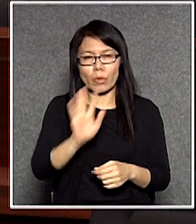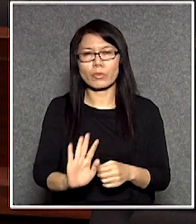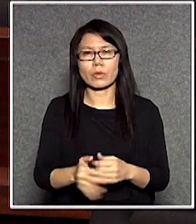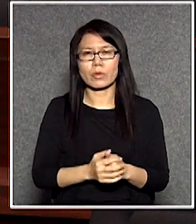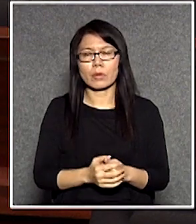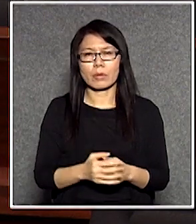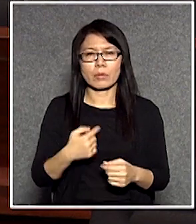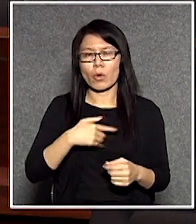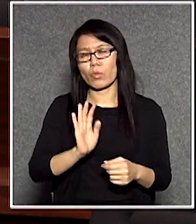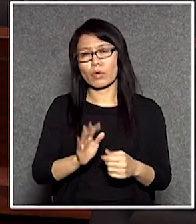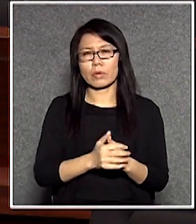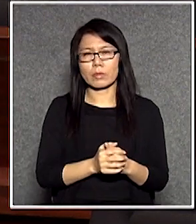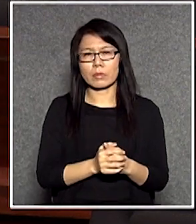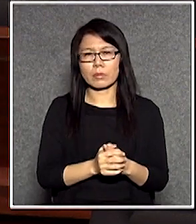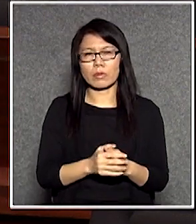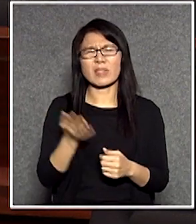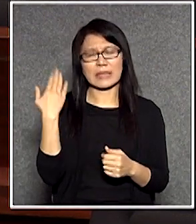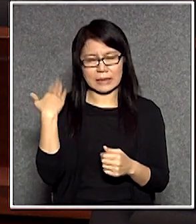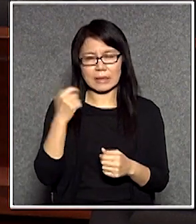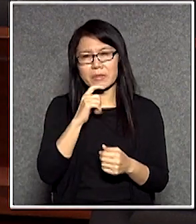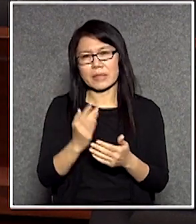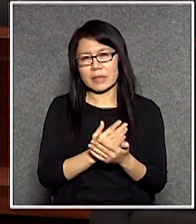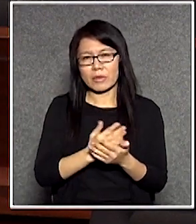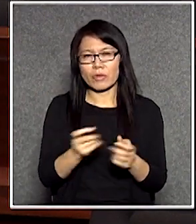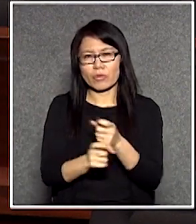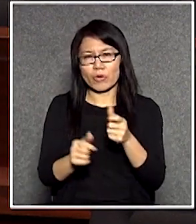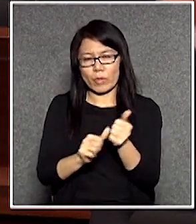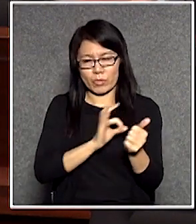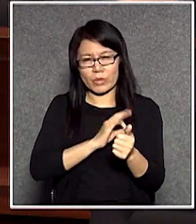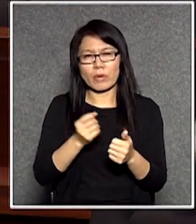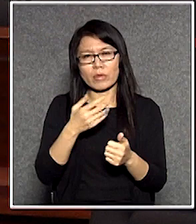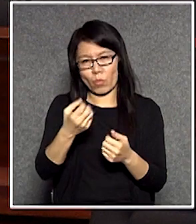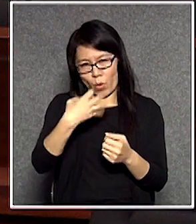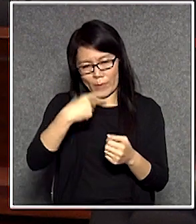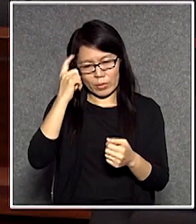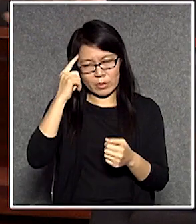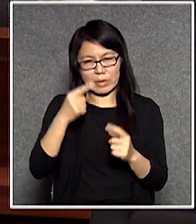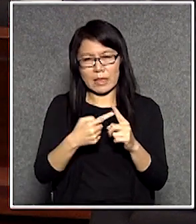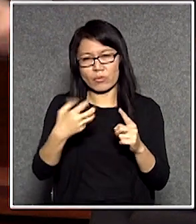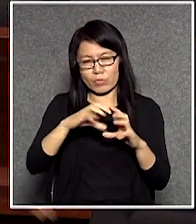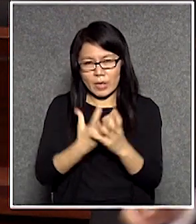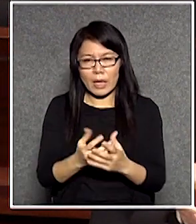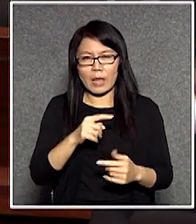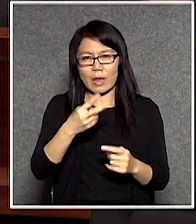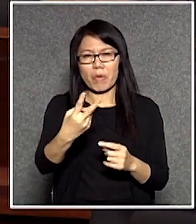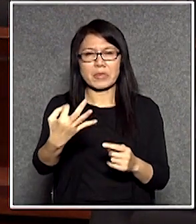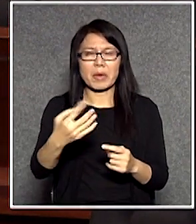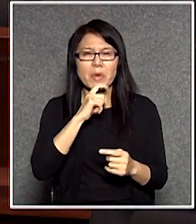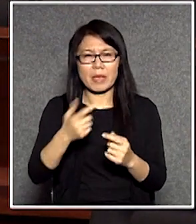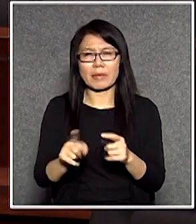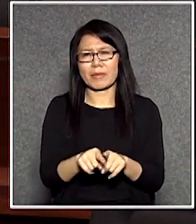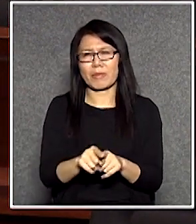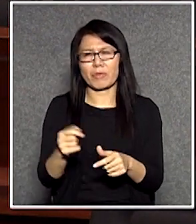會說，我就中了計一次了，我在財委會就跟我這樣說，這個泛民答應你而已，兩三個泛民就可以搞死